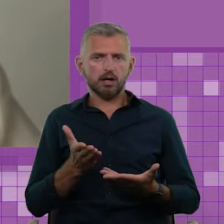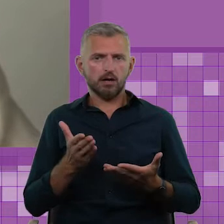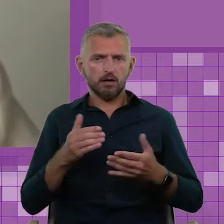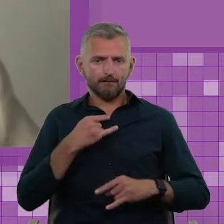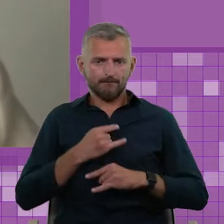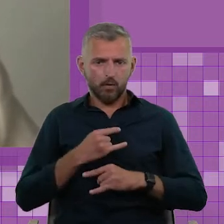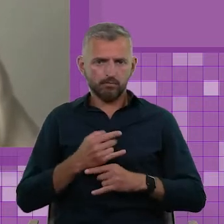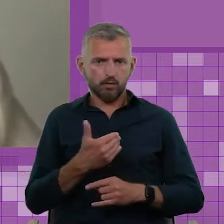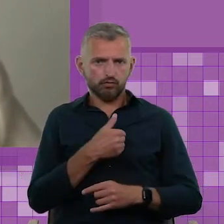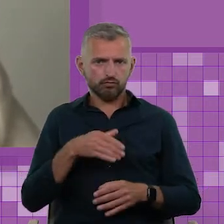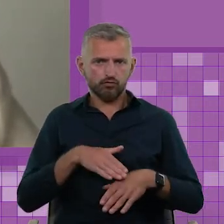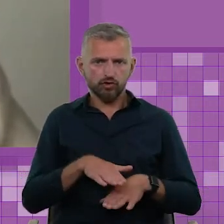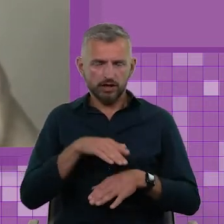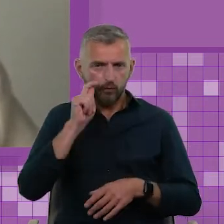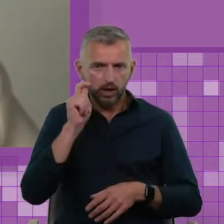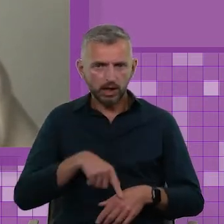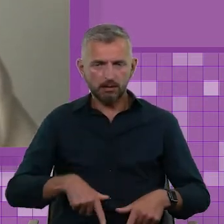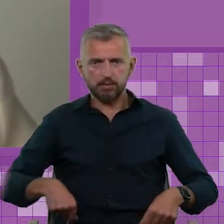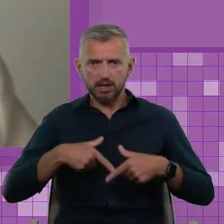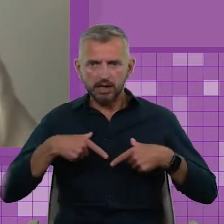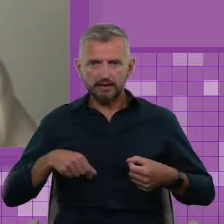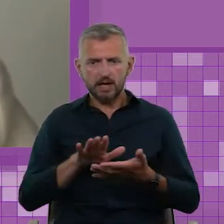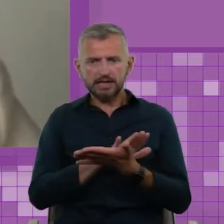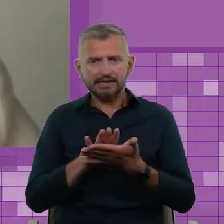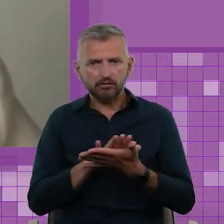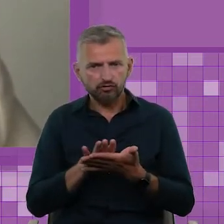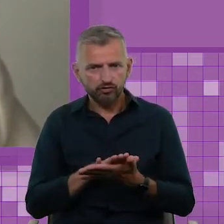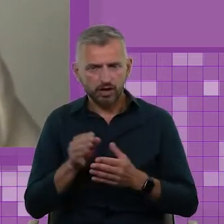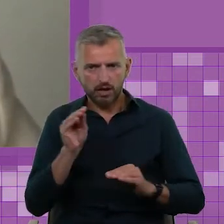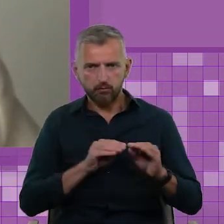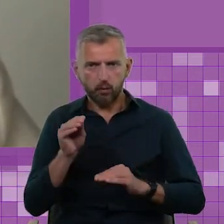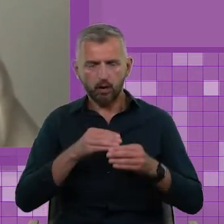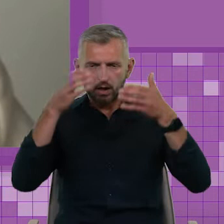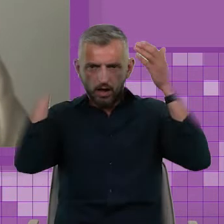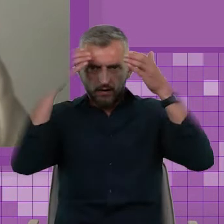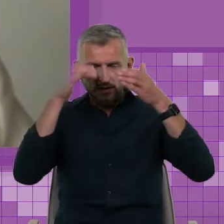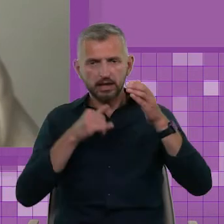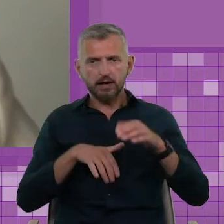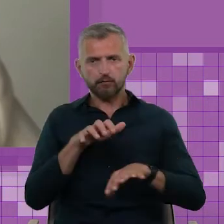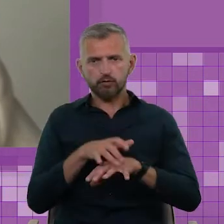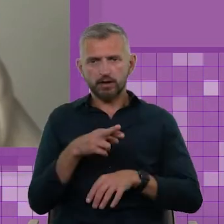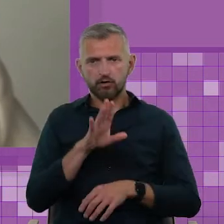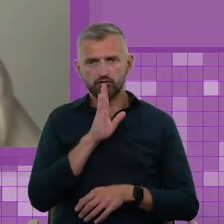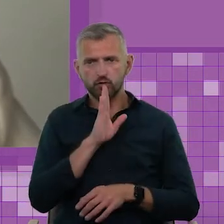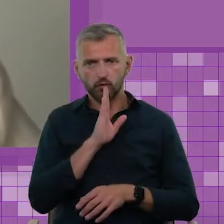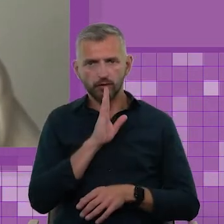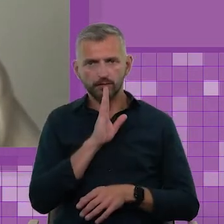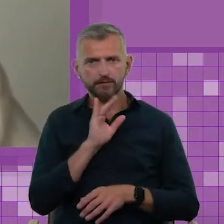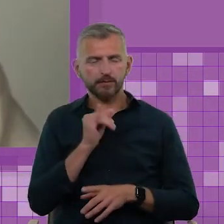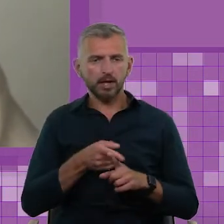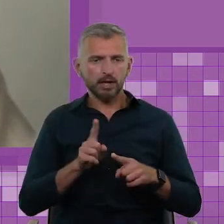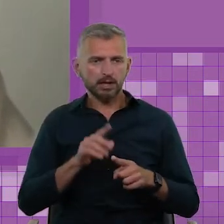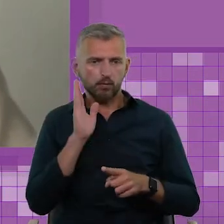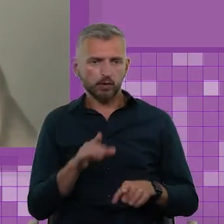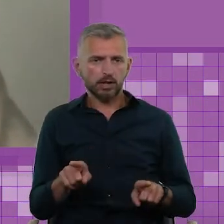хочемо шити в Україні, білизна, гігієнічні набори, каски, і взуття для жінок, і це